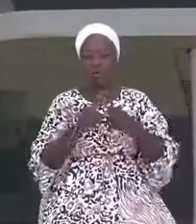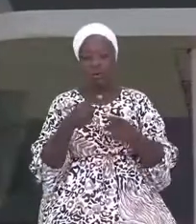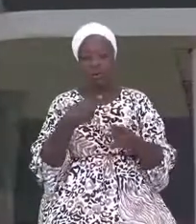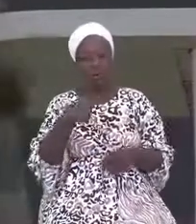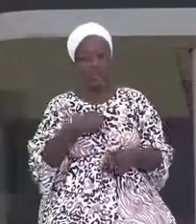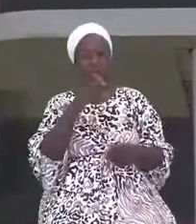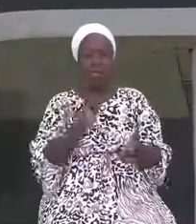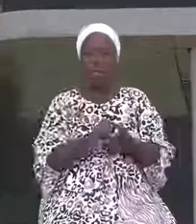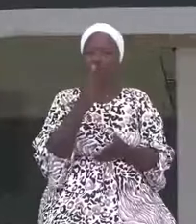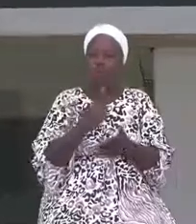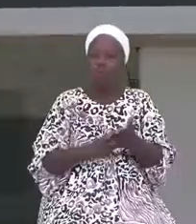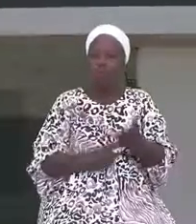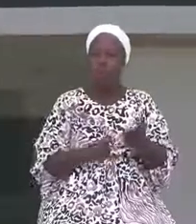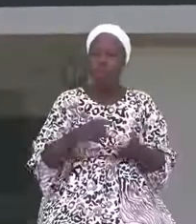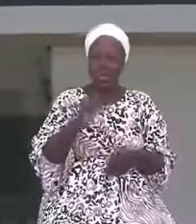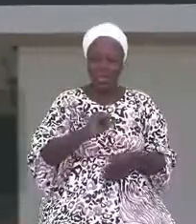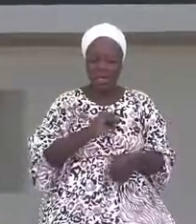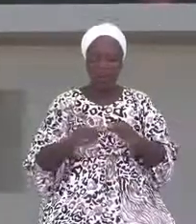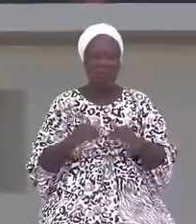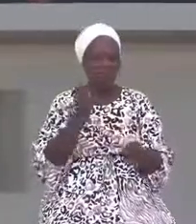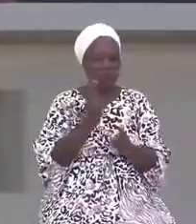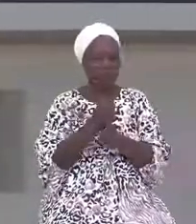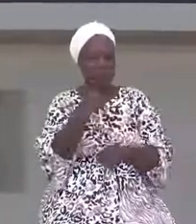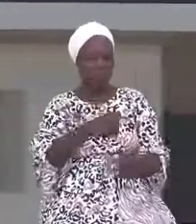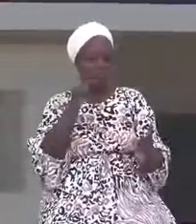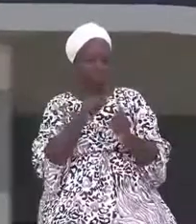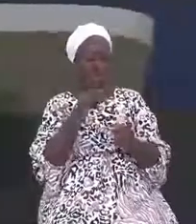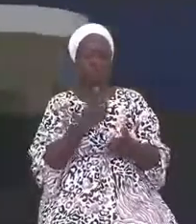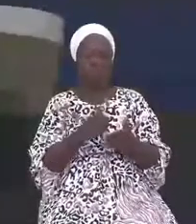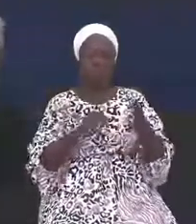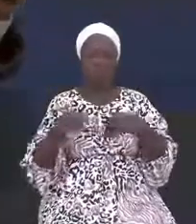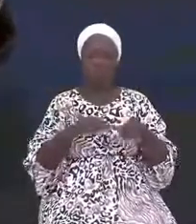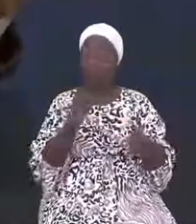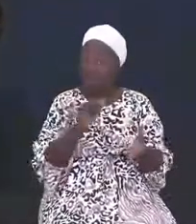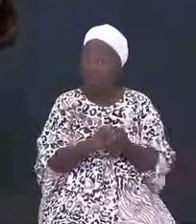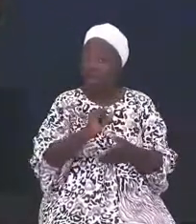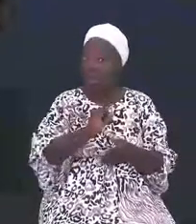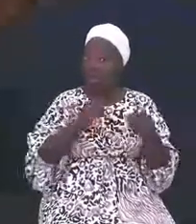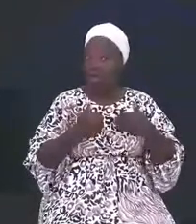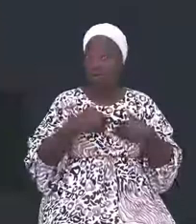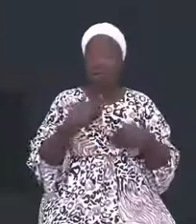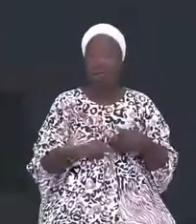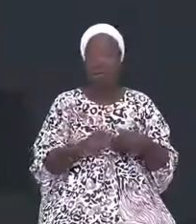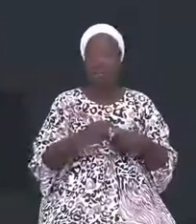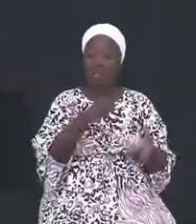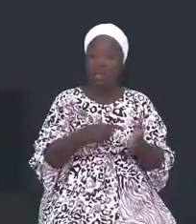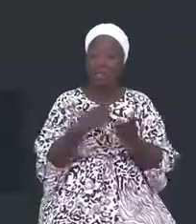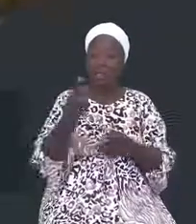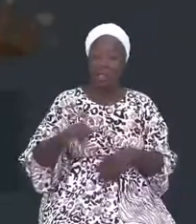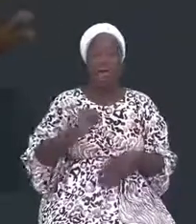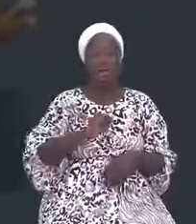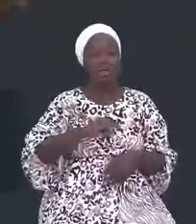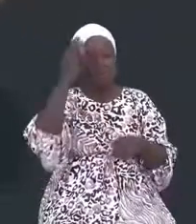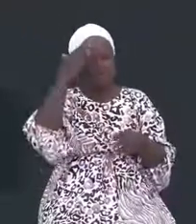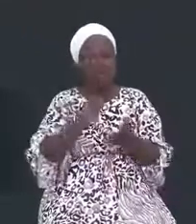ce que je dois faire exactement pour avoir... » Il savait qu'il y a la vie éternelle. Il savait qu'il y